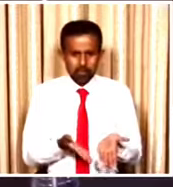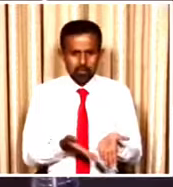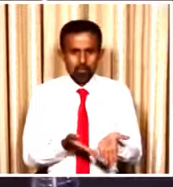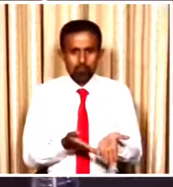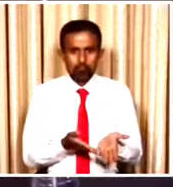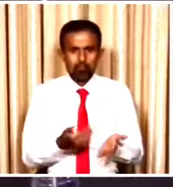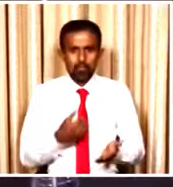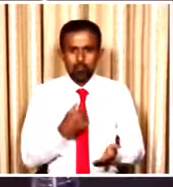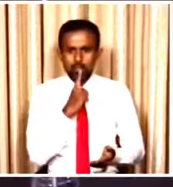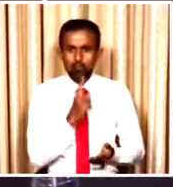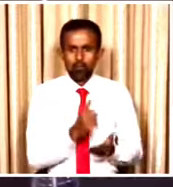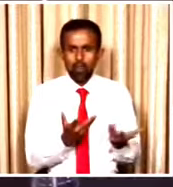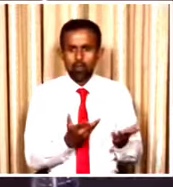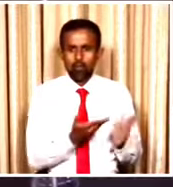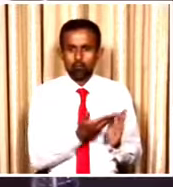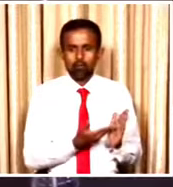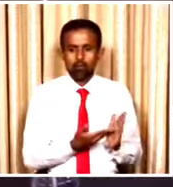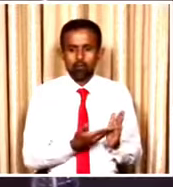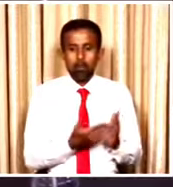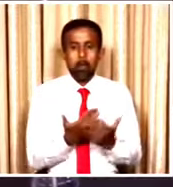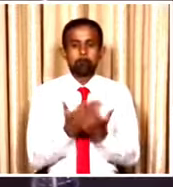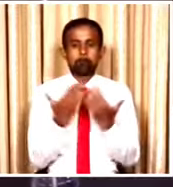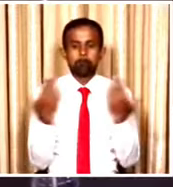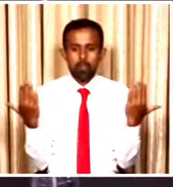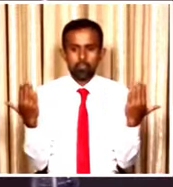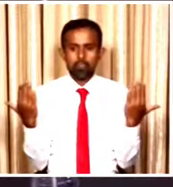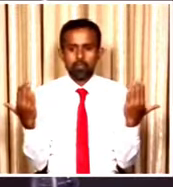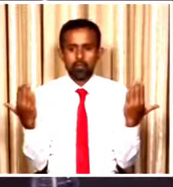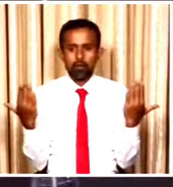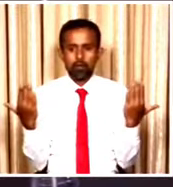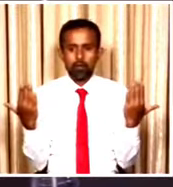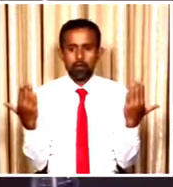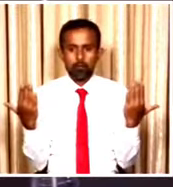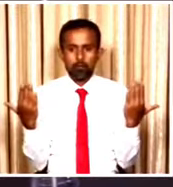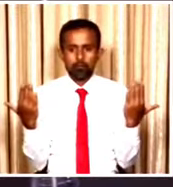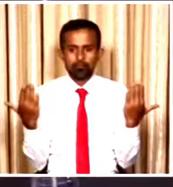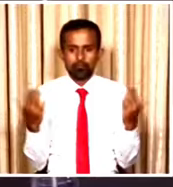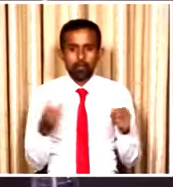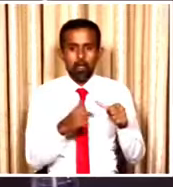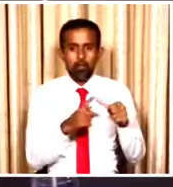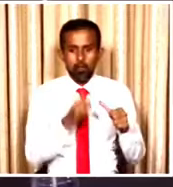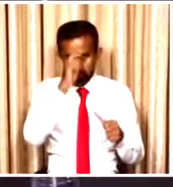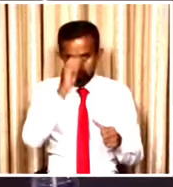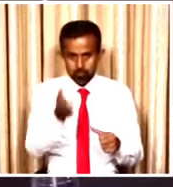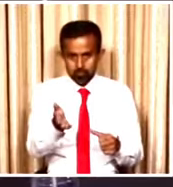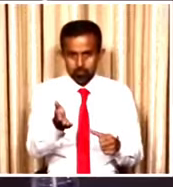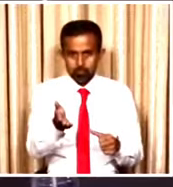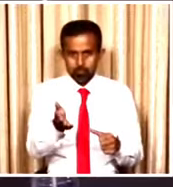මේ මම කියලා නැහැයි කියලා දැන් මේ පත්‍රයේ මේ මේ කියලා තියෙන එක අමරවීර